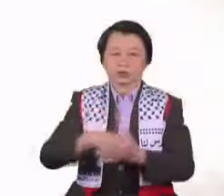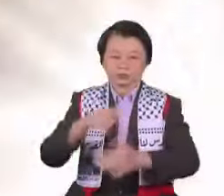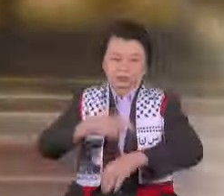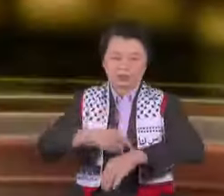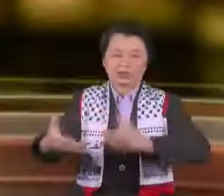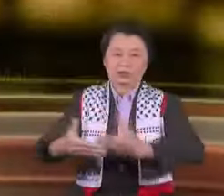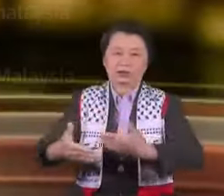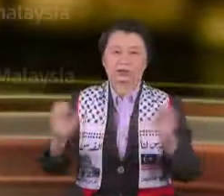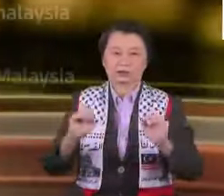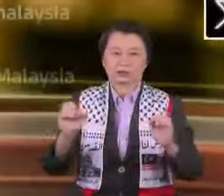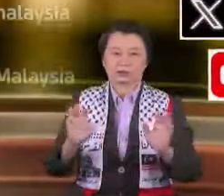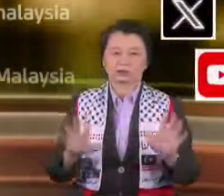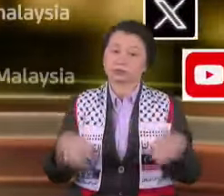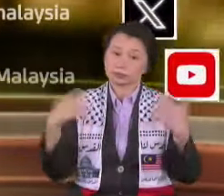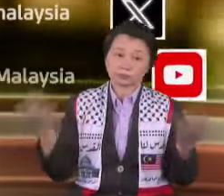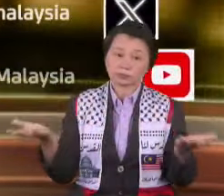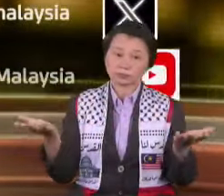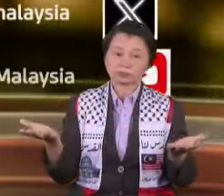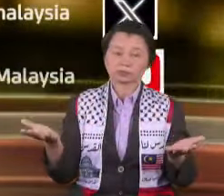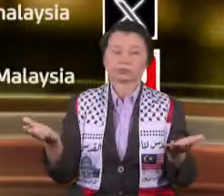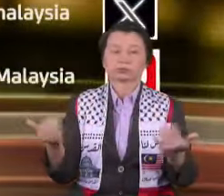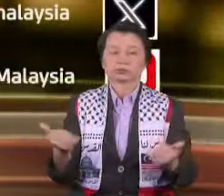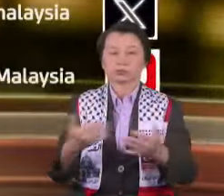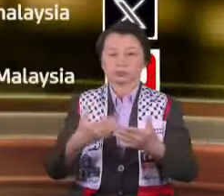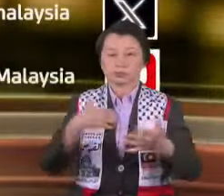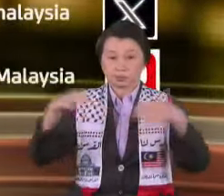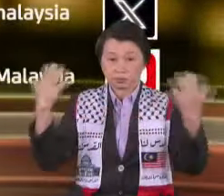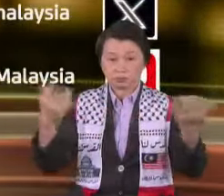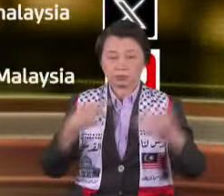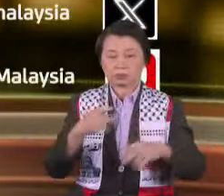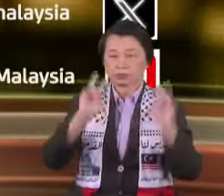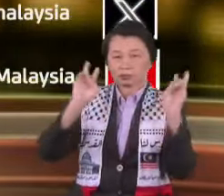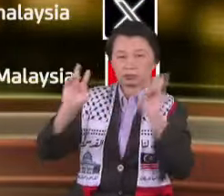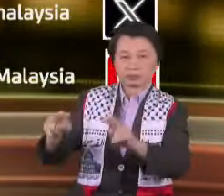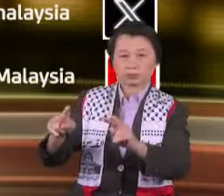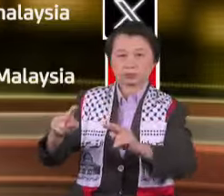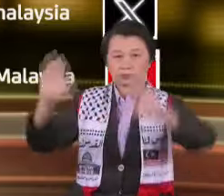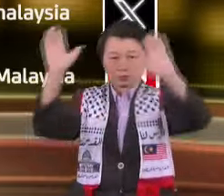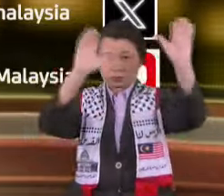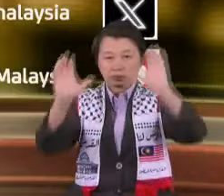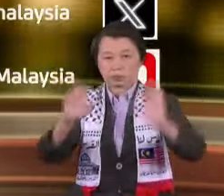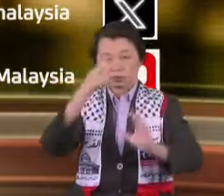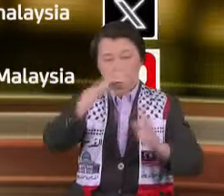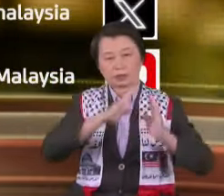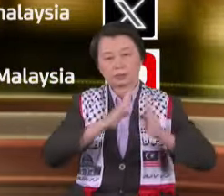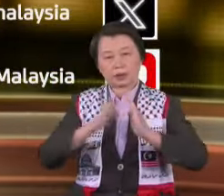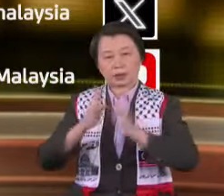ini. Baiklah, sekian dulu info cuaca buat kali ini. Sebelum berpisah, kita lihat tinjauan cuaca